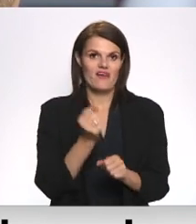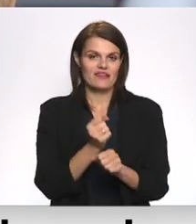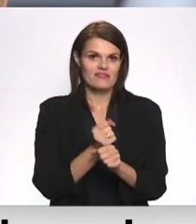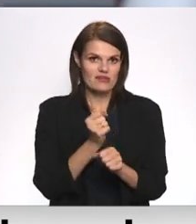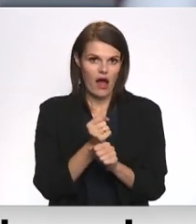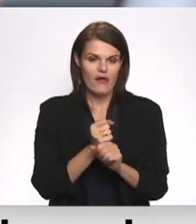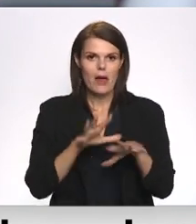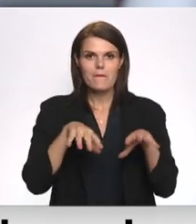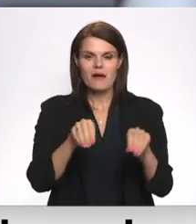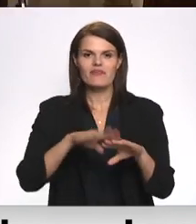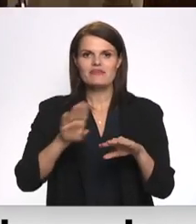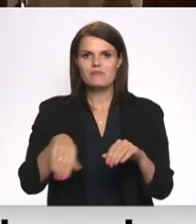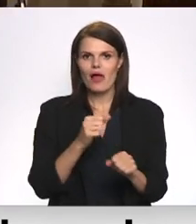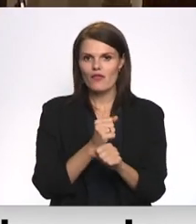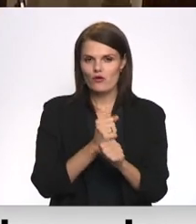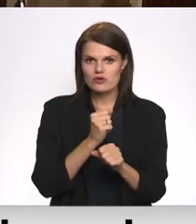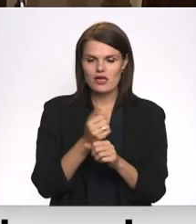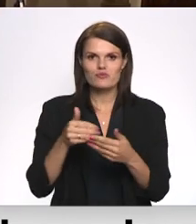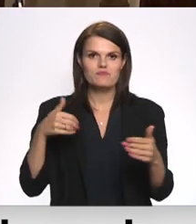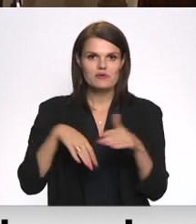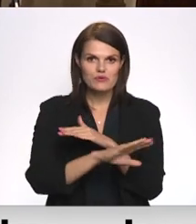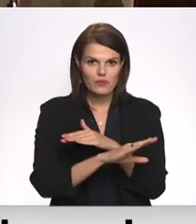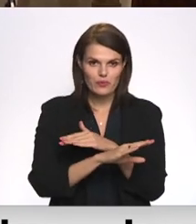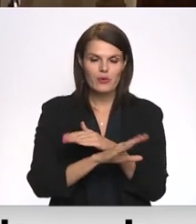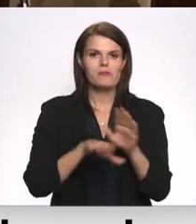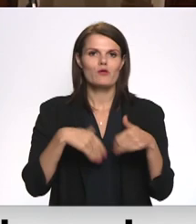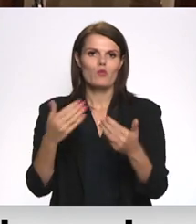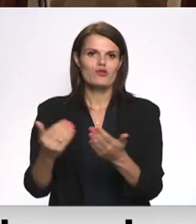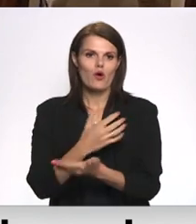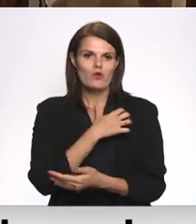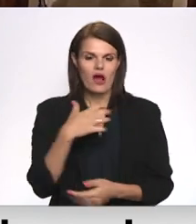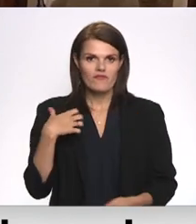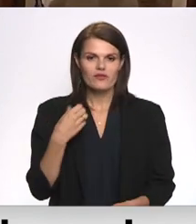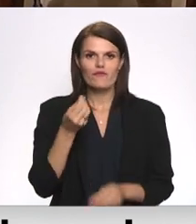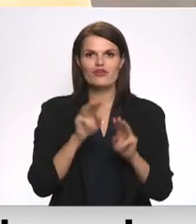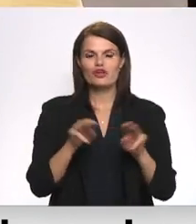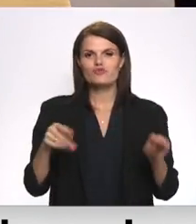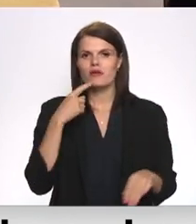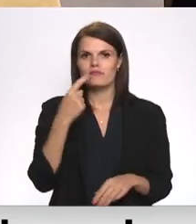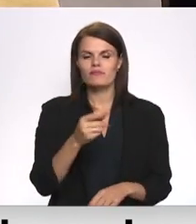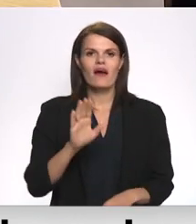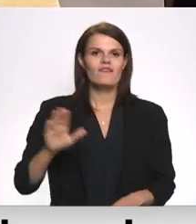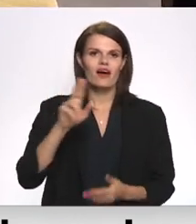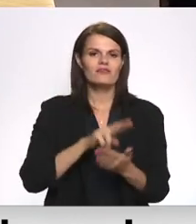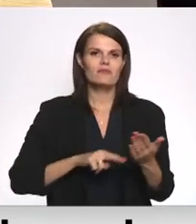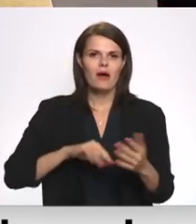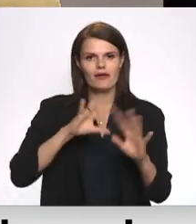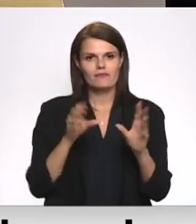aizējošos pēdējos darbus. Finanšu ministrija prognozē, ka valsts parāda apmērs tuvākajos gados varētu turēties